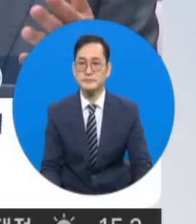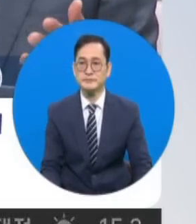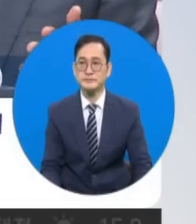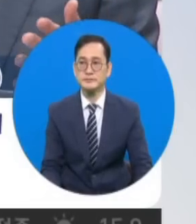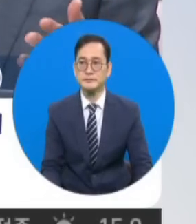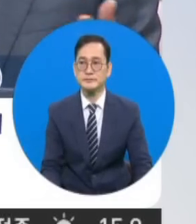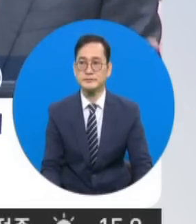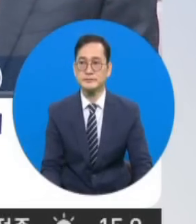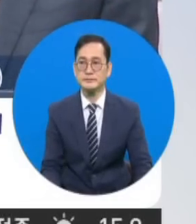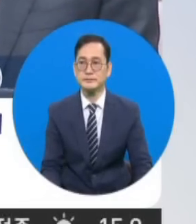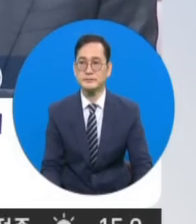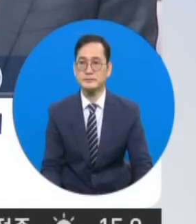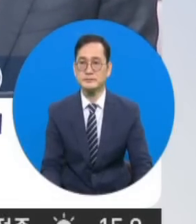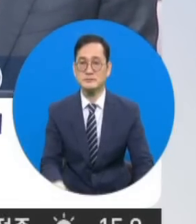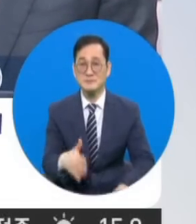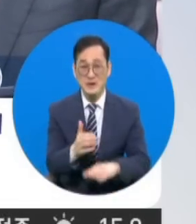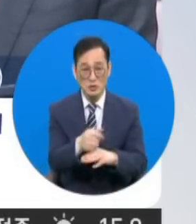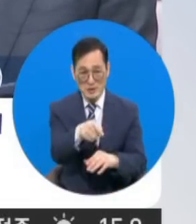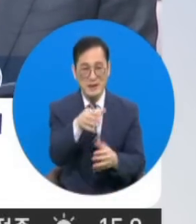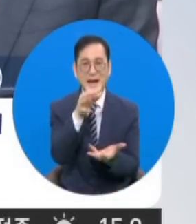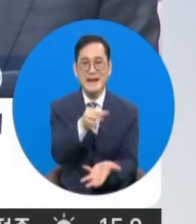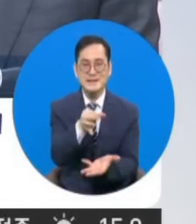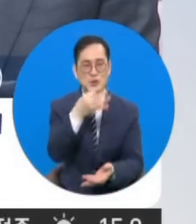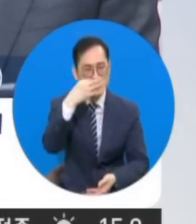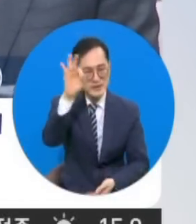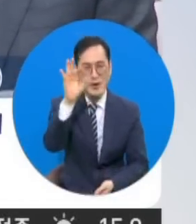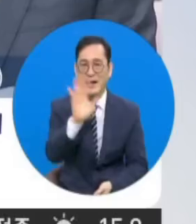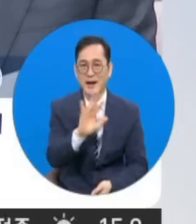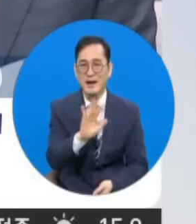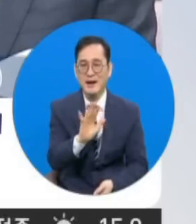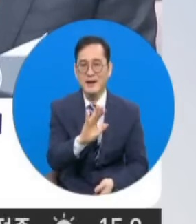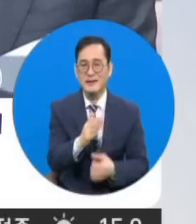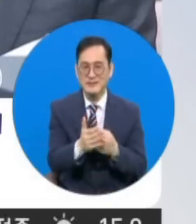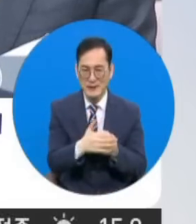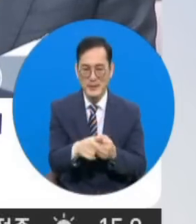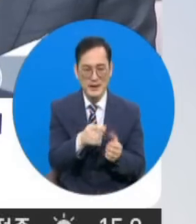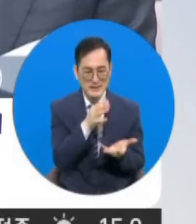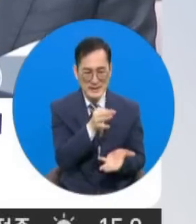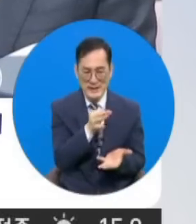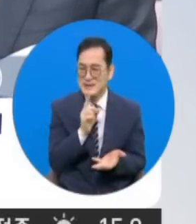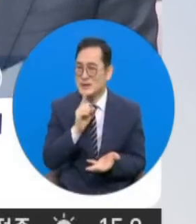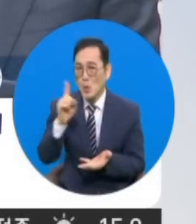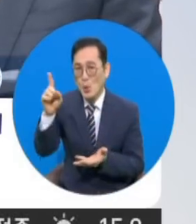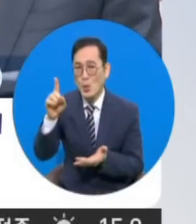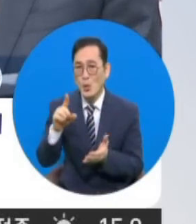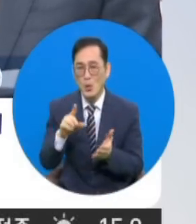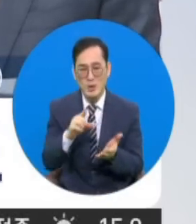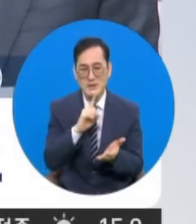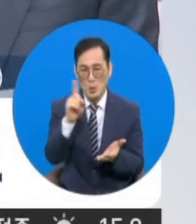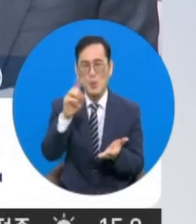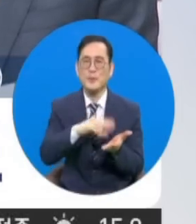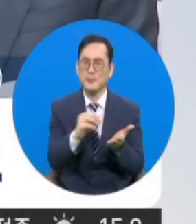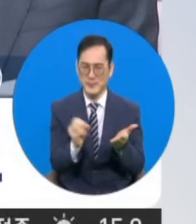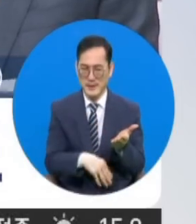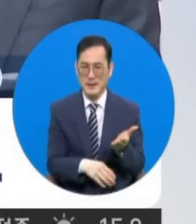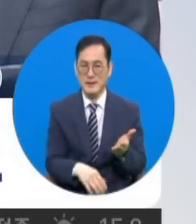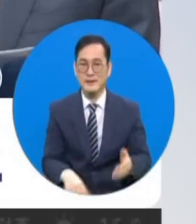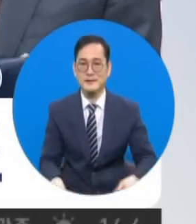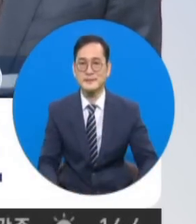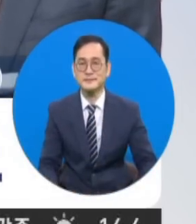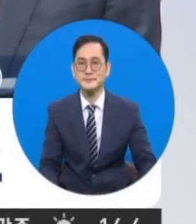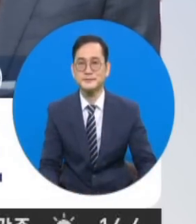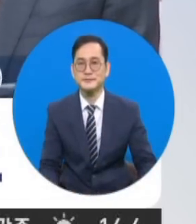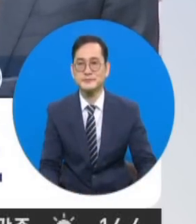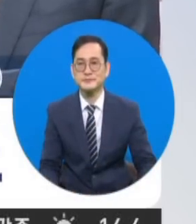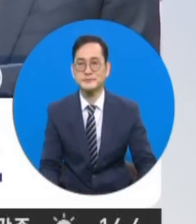고위공직자의 재산 신고 대상이 안 되는 부분들이 있는 것이거든요 그럼에도 불구하고 이번에 이런 문제가 생겼기 때문에 여당 일각에서도